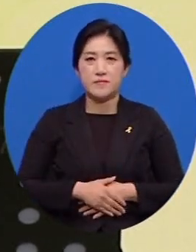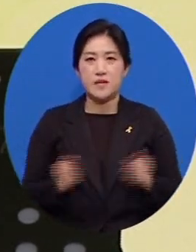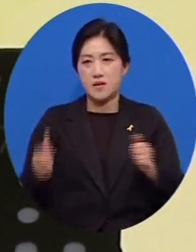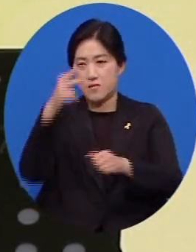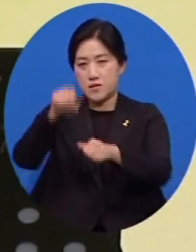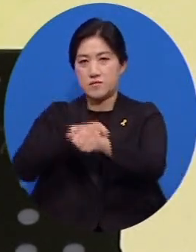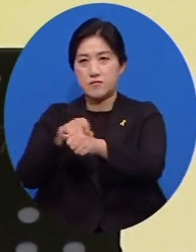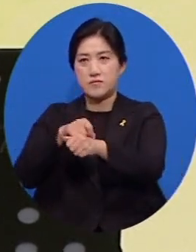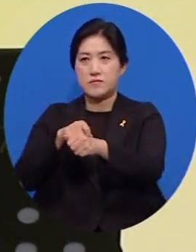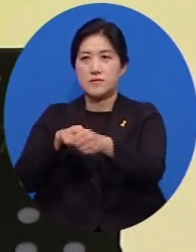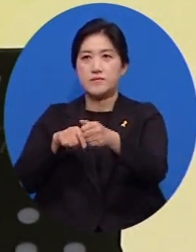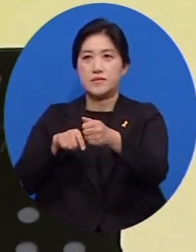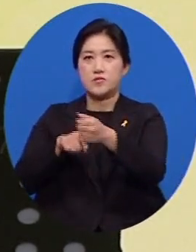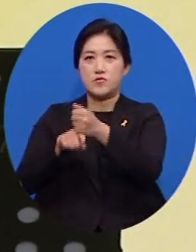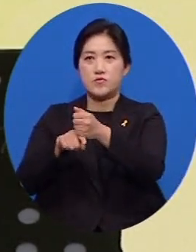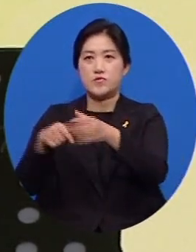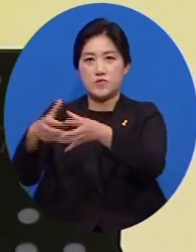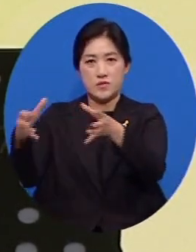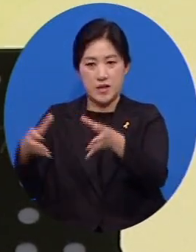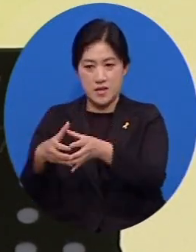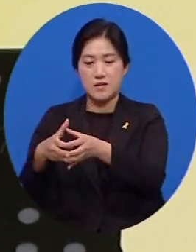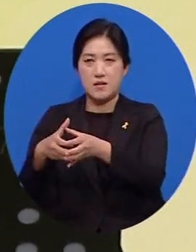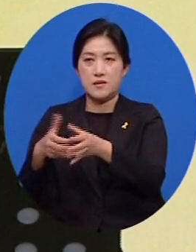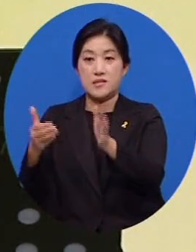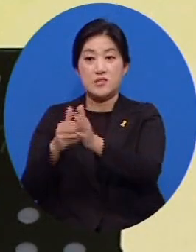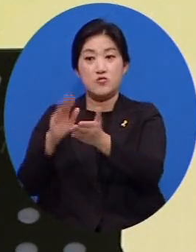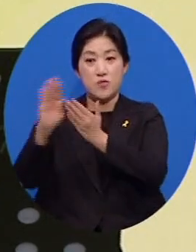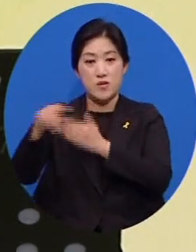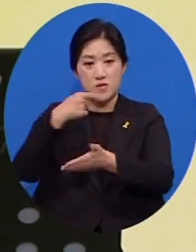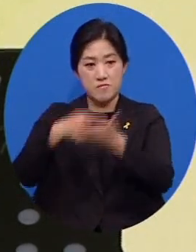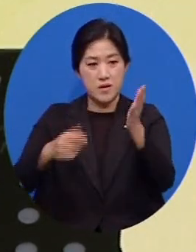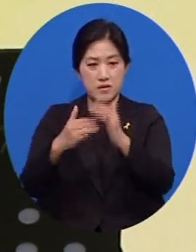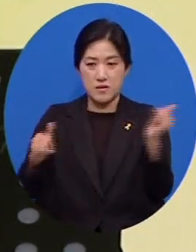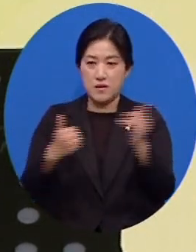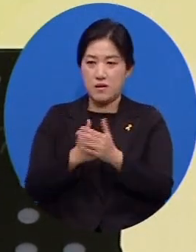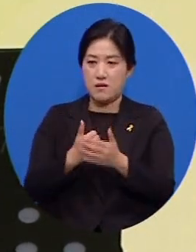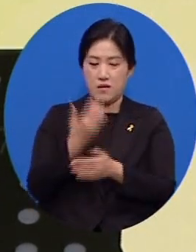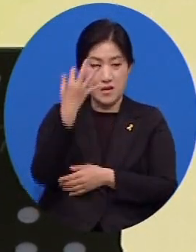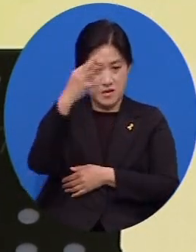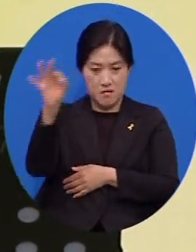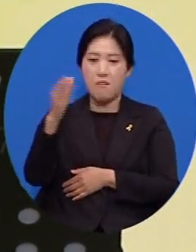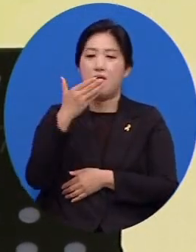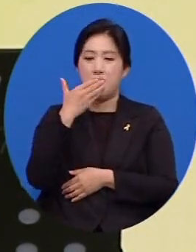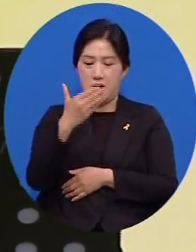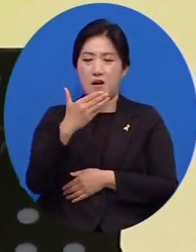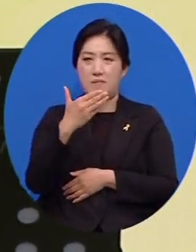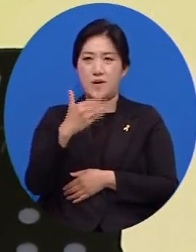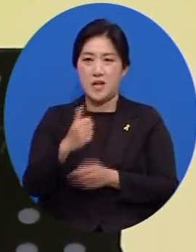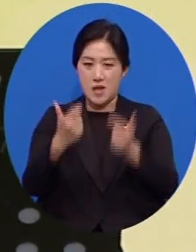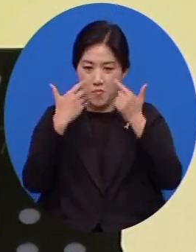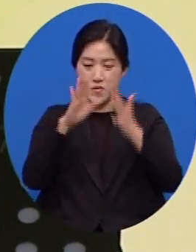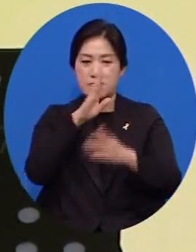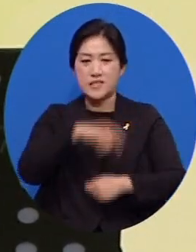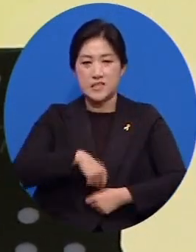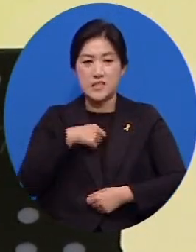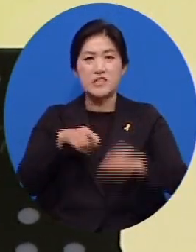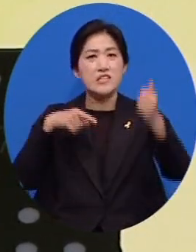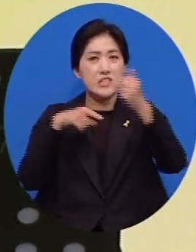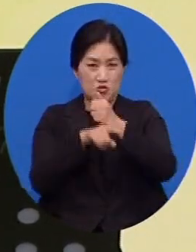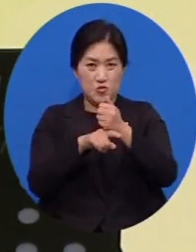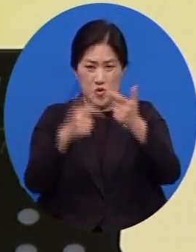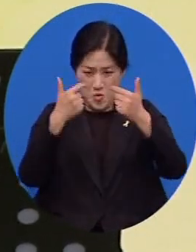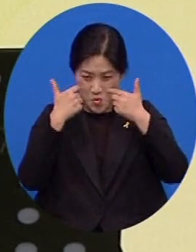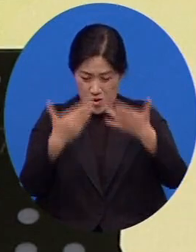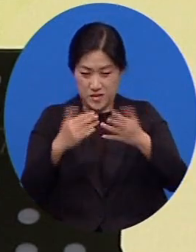검찰 특별수사단 이후에도 피해자가 납득할 수 있을 만큼 모든 진실을